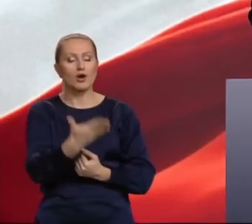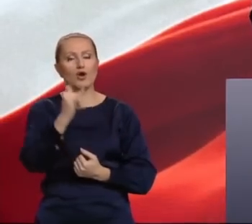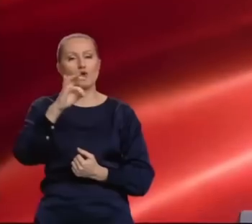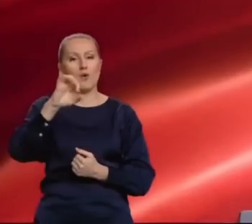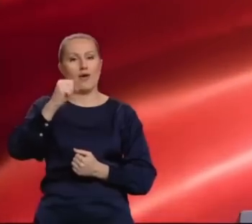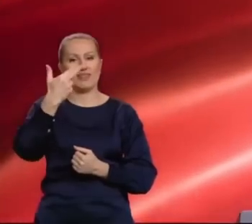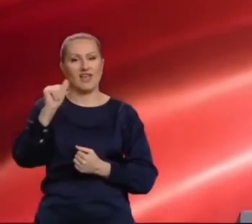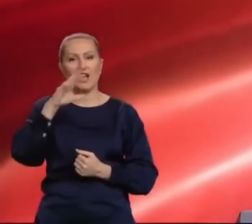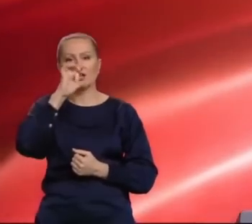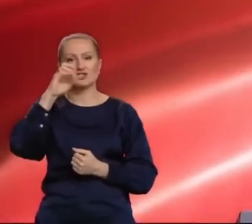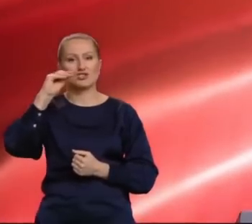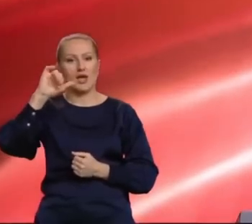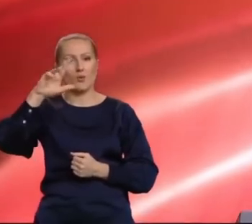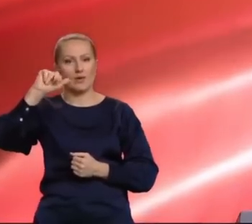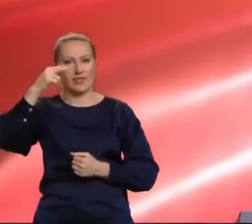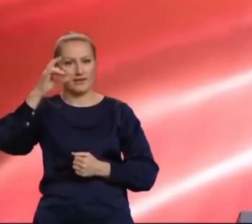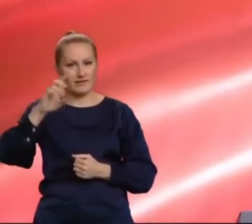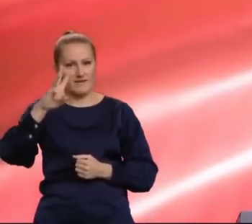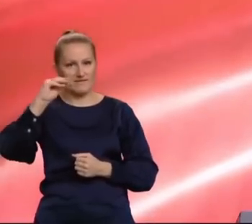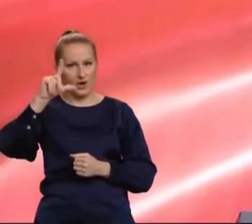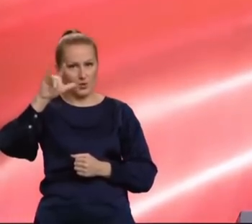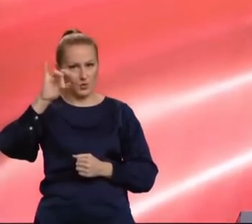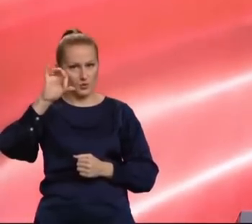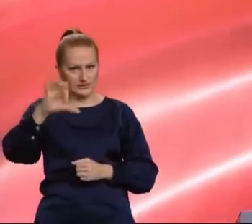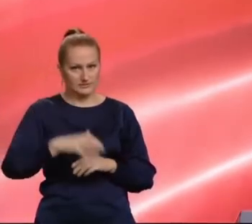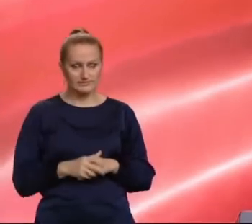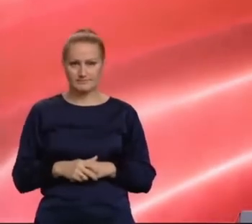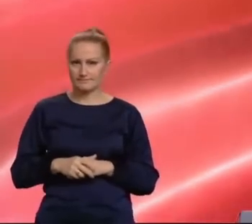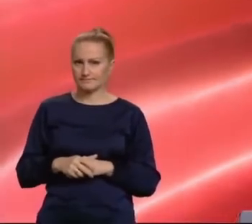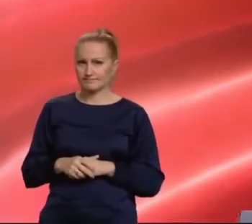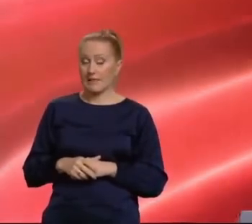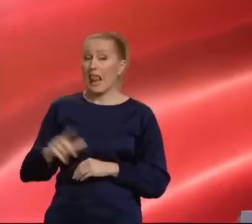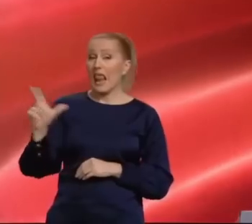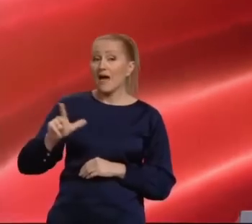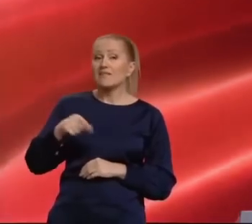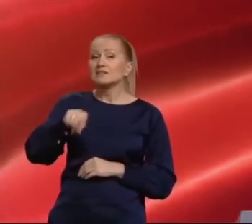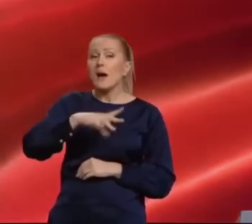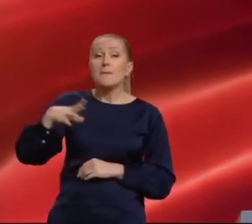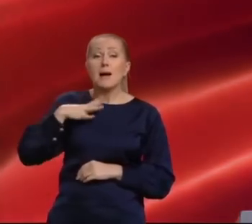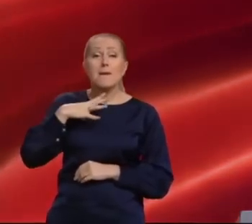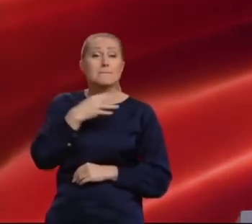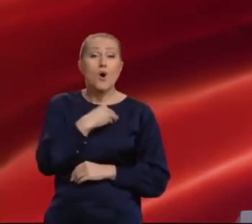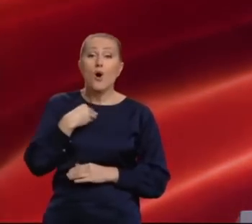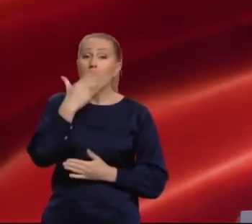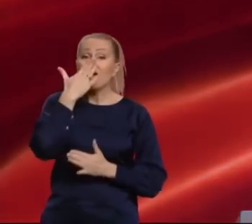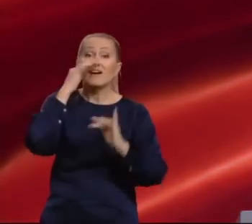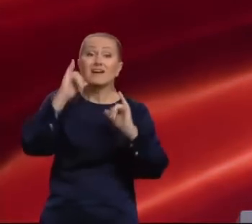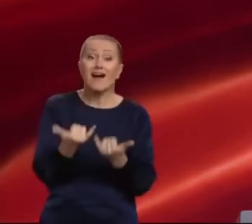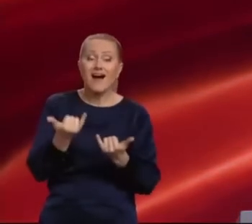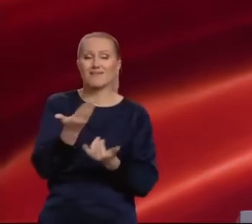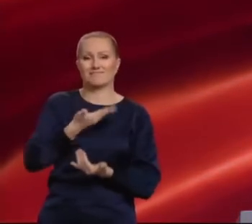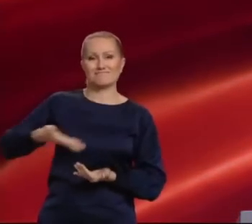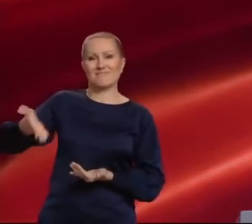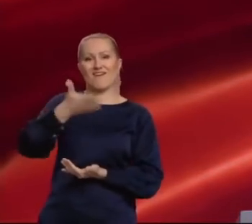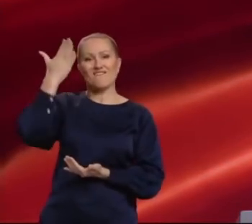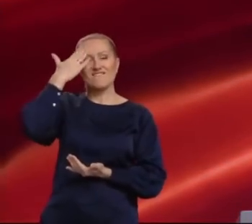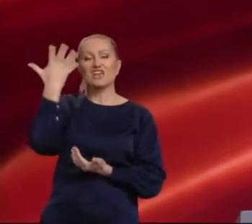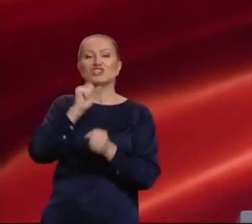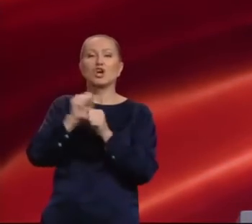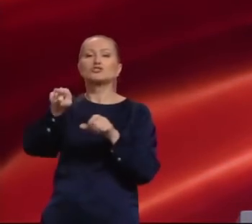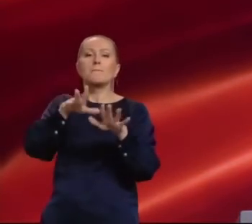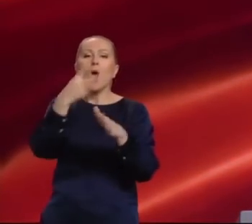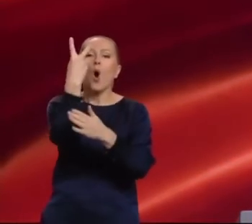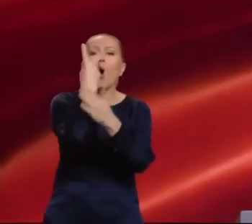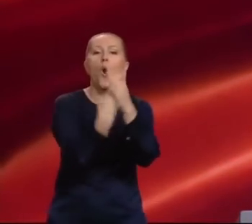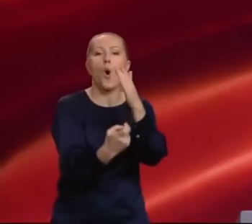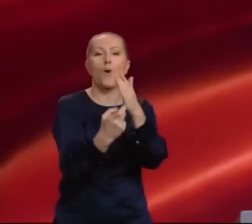Scheuring-Wielgus. Bardzo proszę. Dla Lewicy bezpieczna Polska to taka Polska, w której każdy z nas wie, gdzie jest najbliższy schron i co